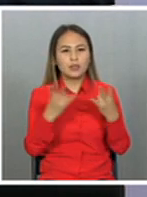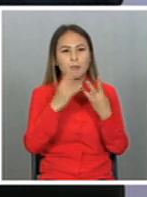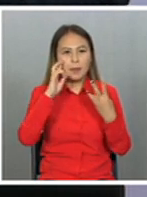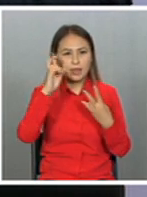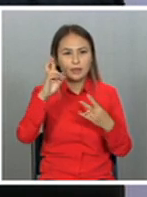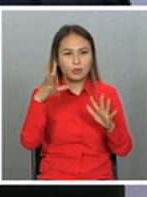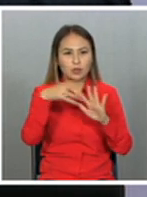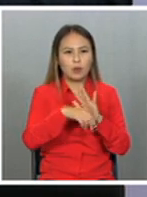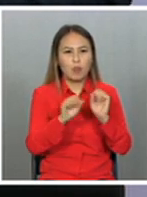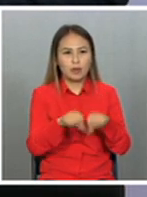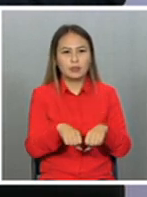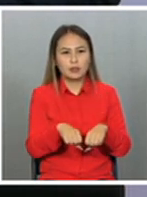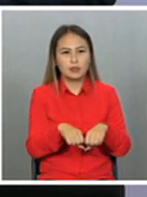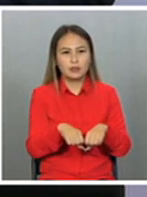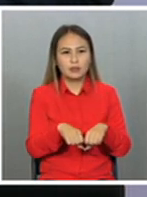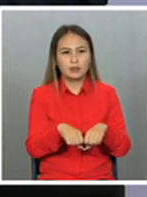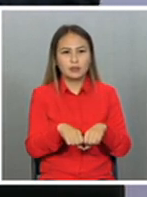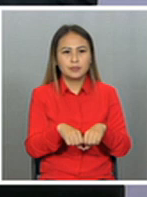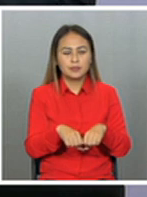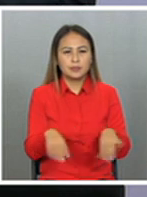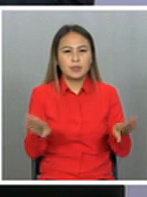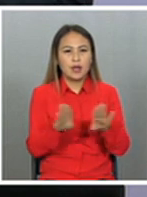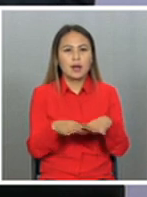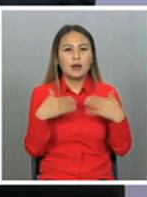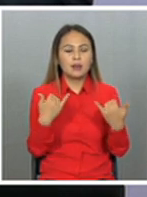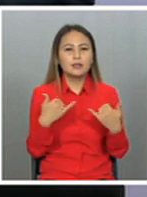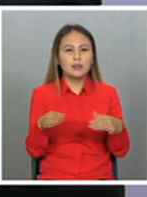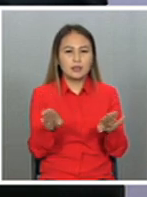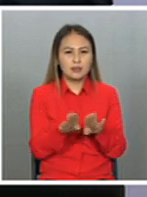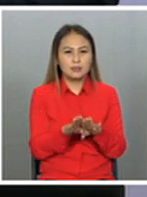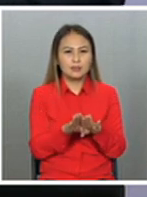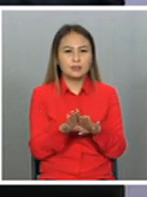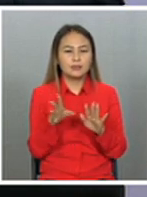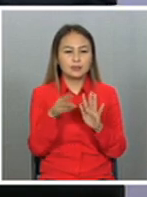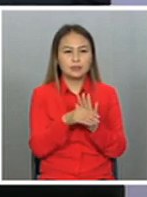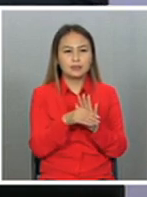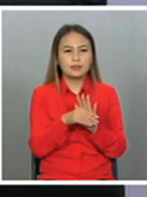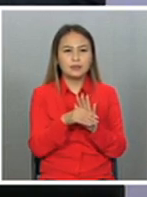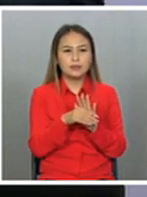қорына көшіп бастаған елдерді айтуымызға болады. Қазіргі кезде дамыған мемлекеттердің саны